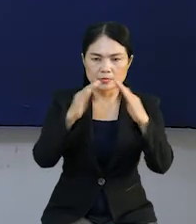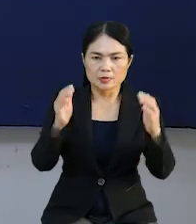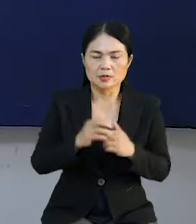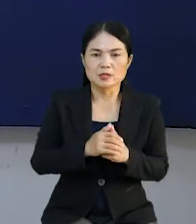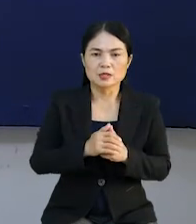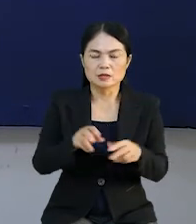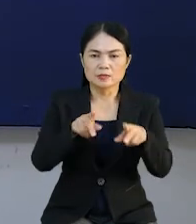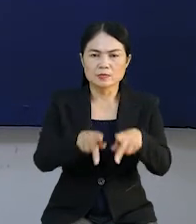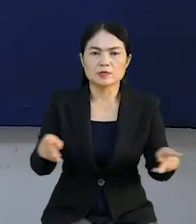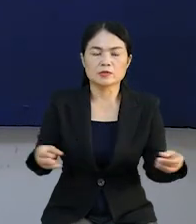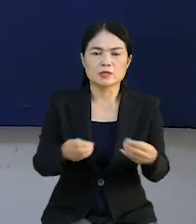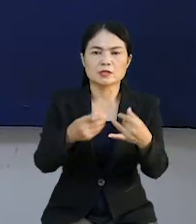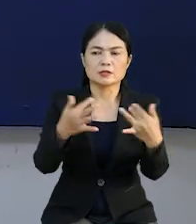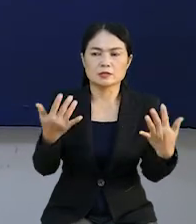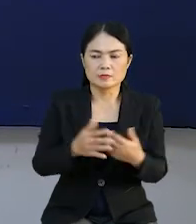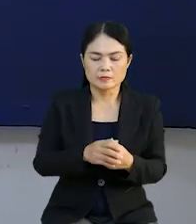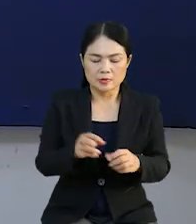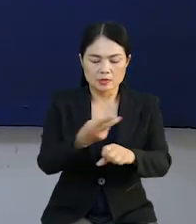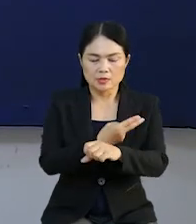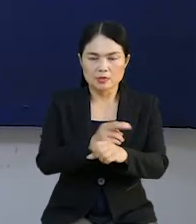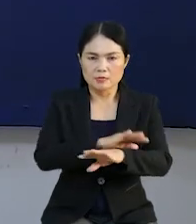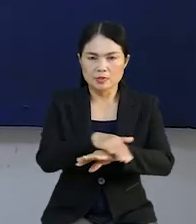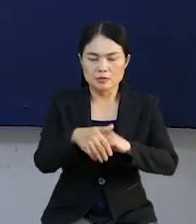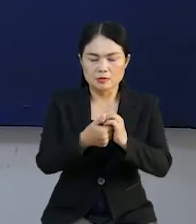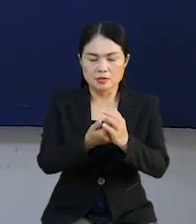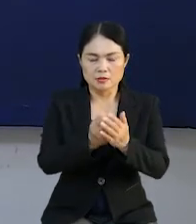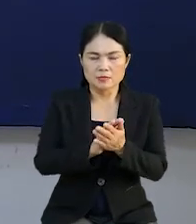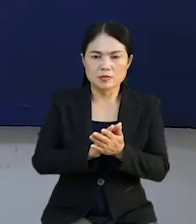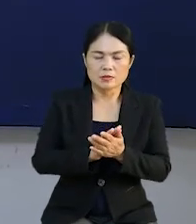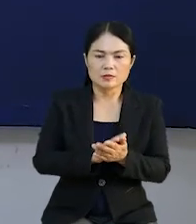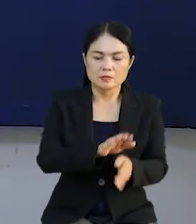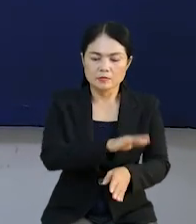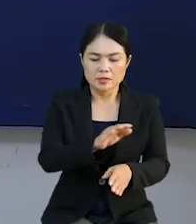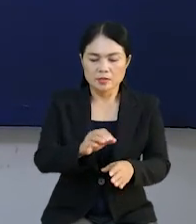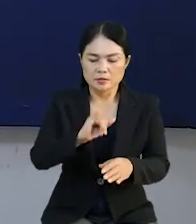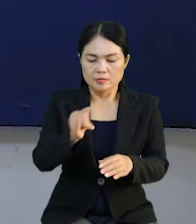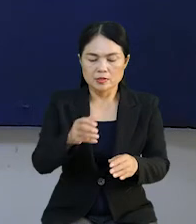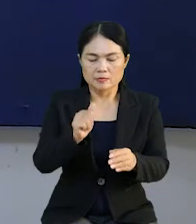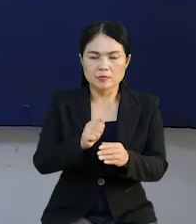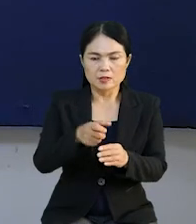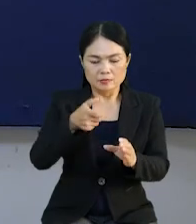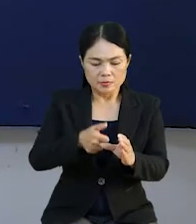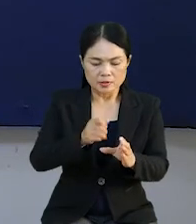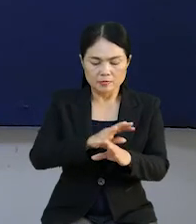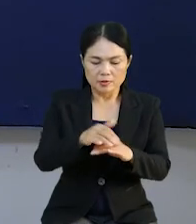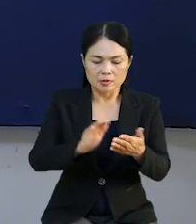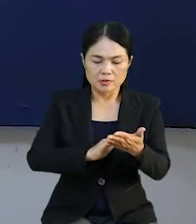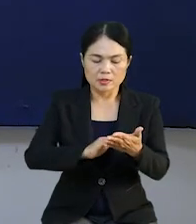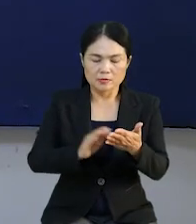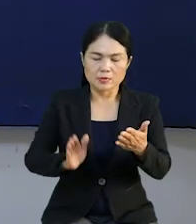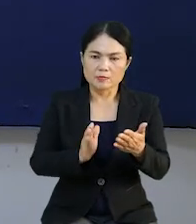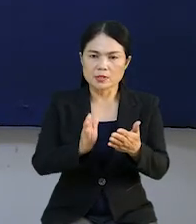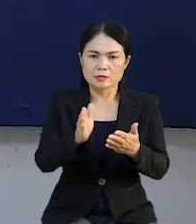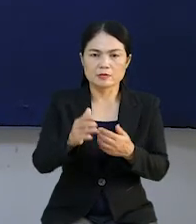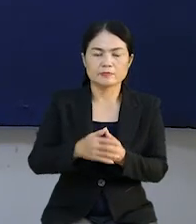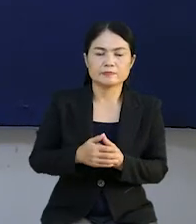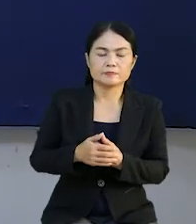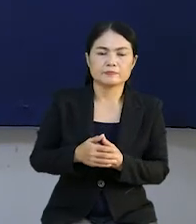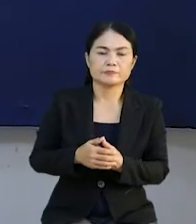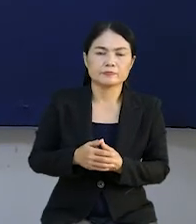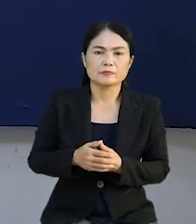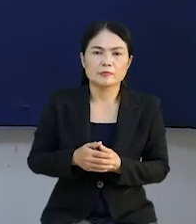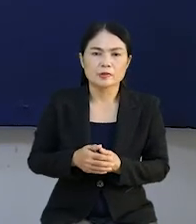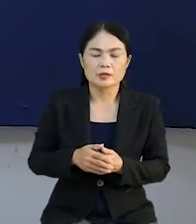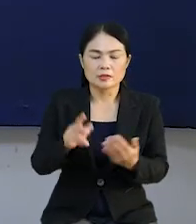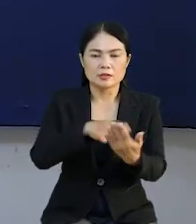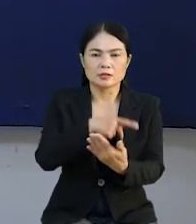ដែលមានមនុស្សច្រើនបាទឧស្សាហ៍លាងដៃរបស់កូនជាមួយនឹងជែលអាល់កុលឬសាប៊ូឲ្យបានញឹកញាប់